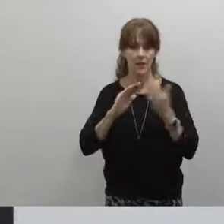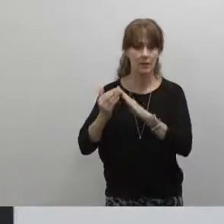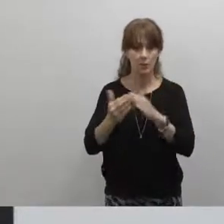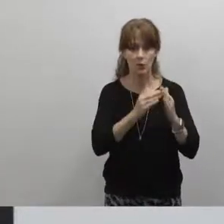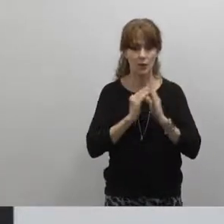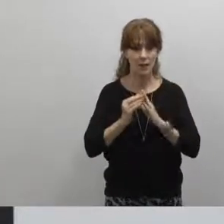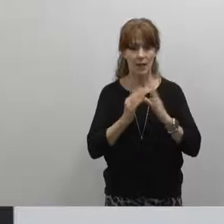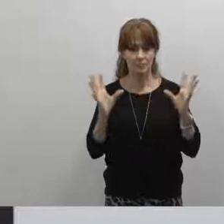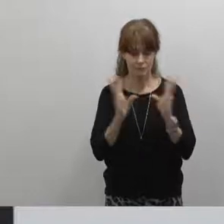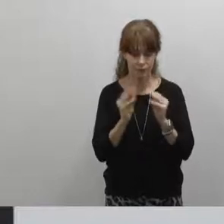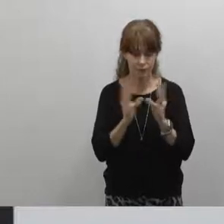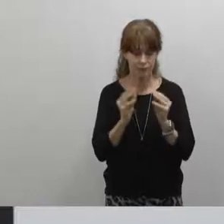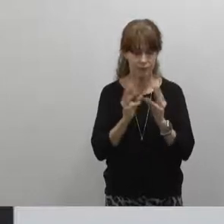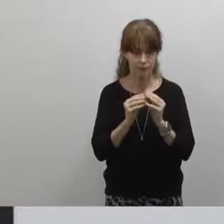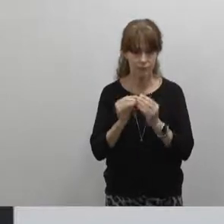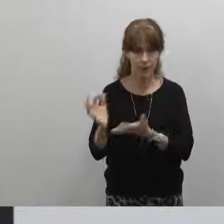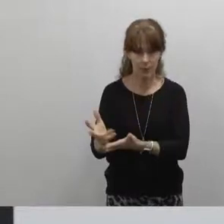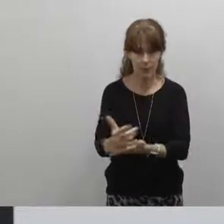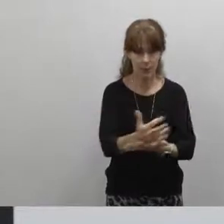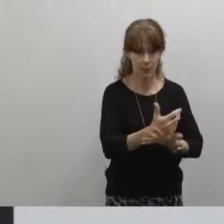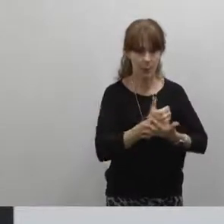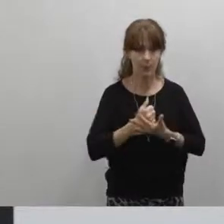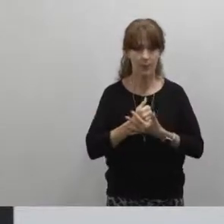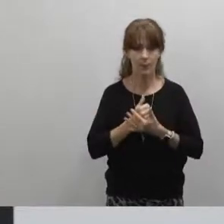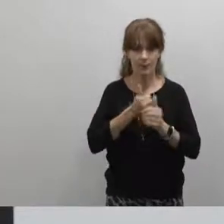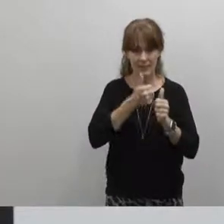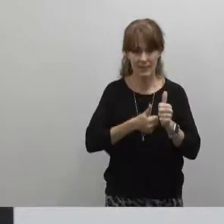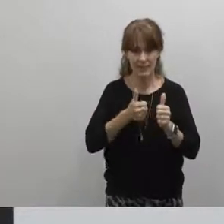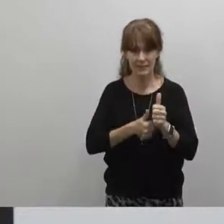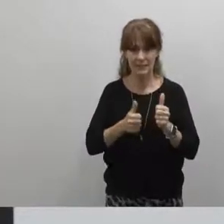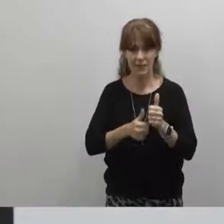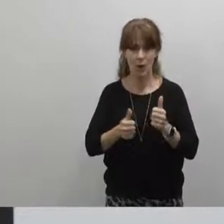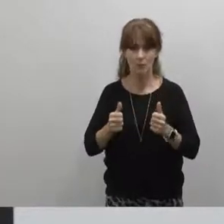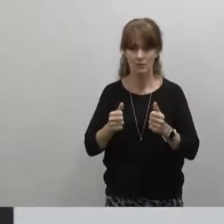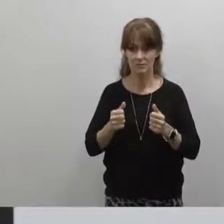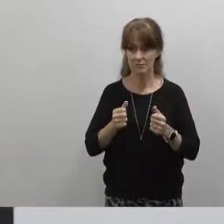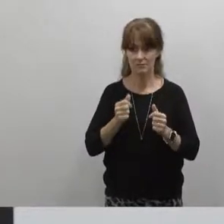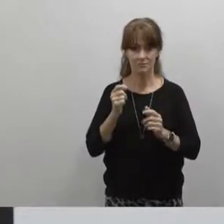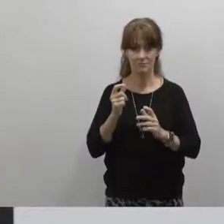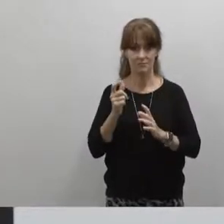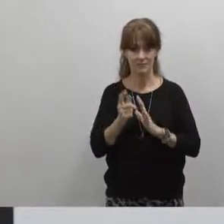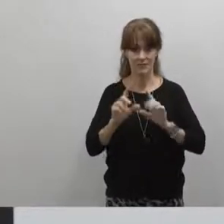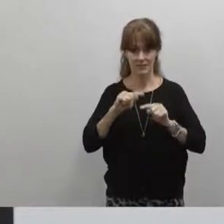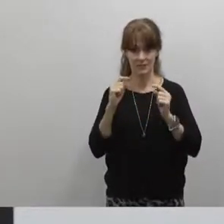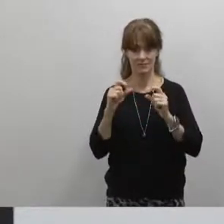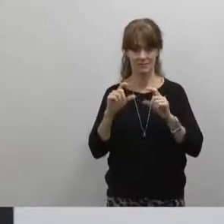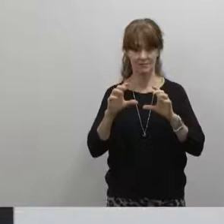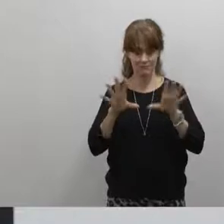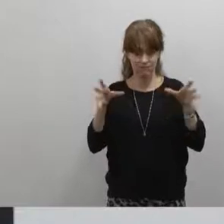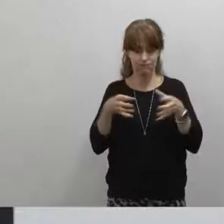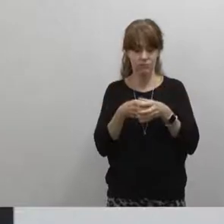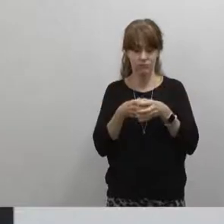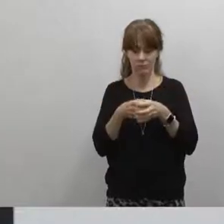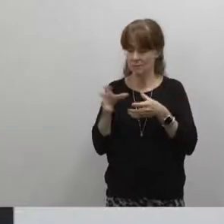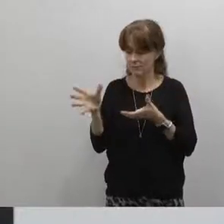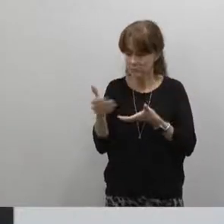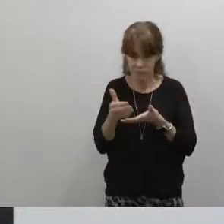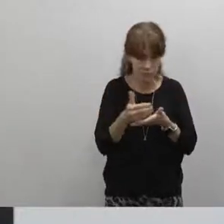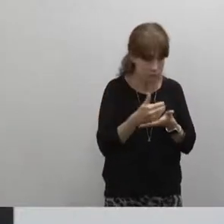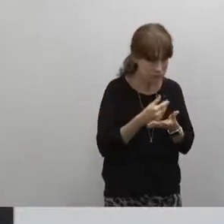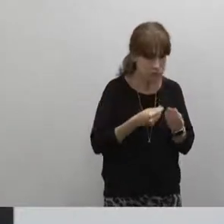bị mà tệ đây cái giờ ball thưa mấy này ai hai đằng ca anh út xa giờ ball mà hạ chôn